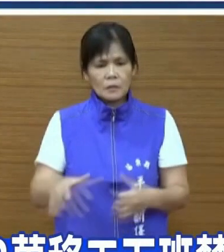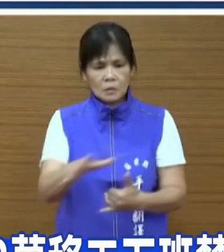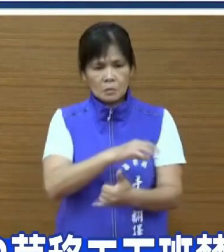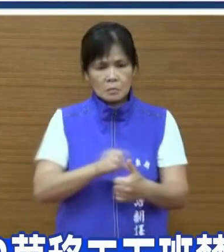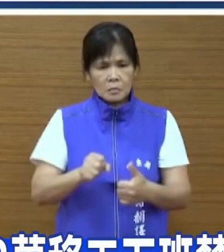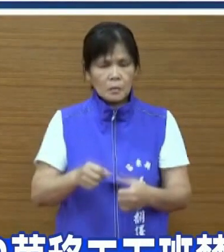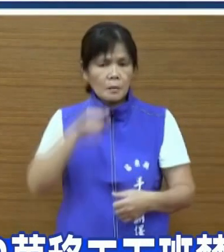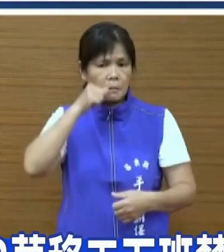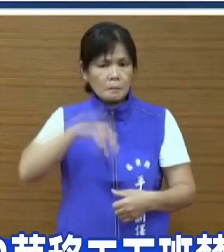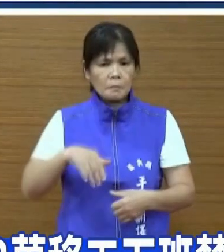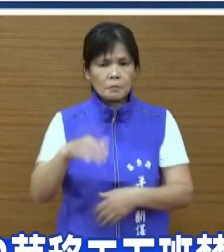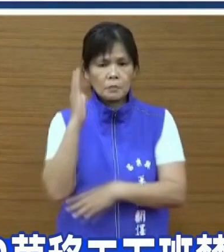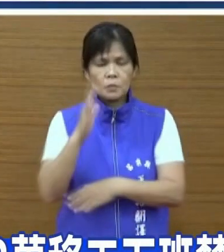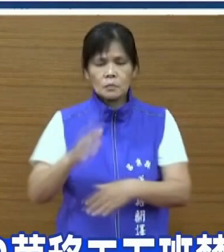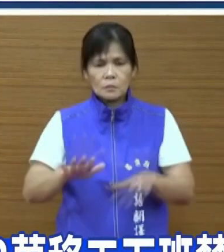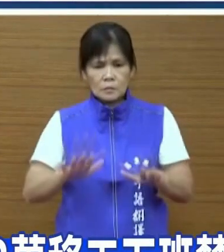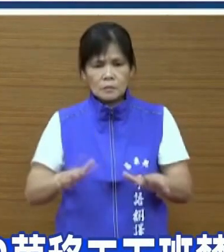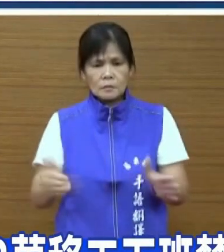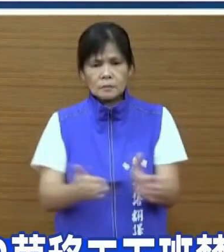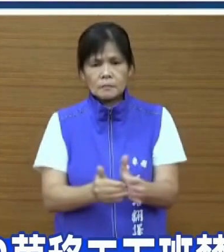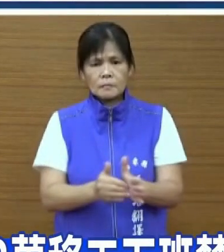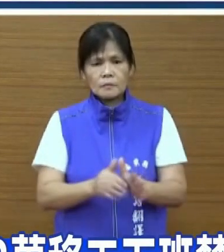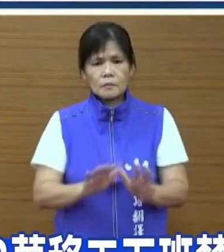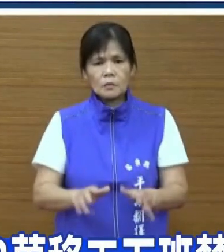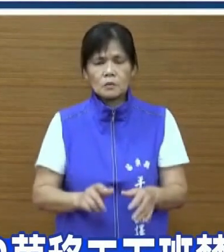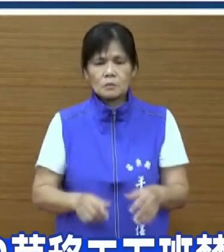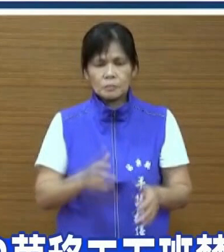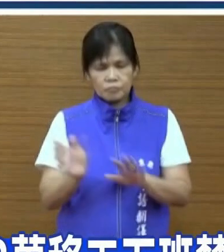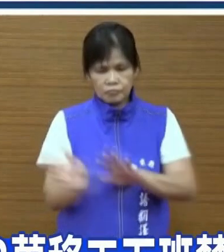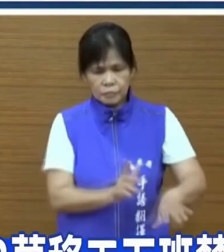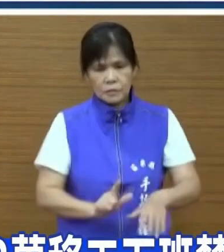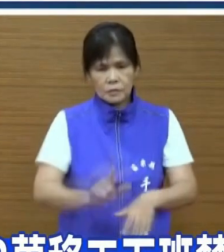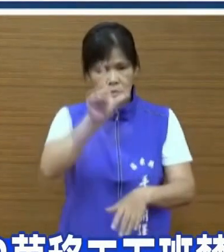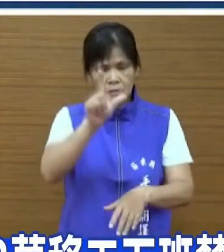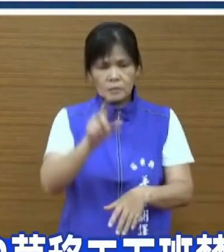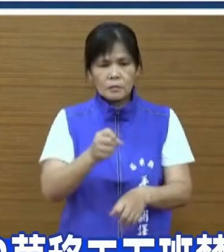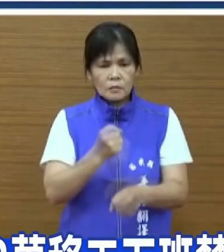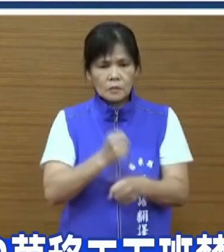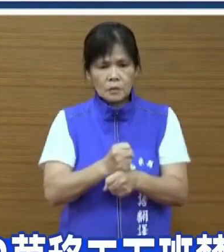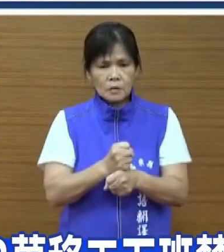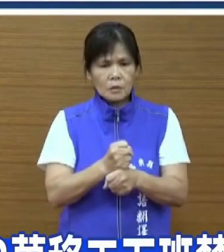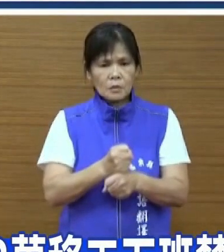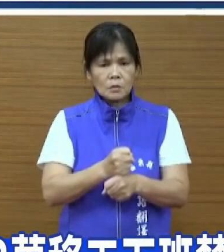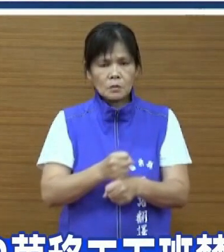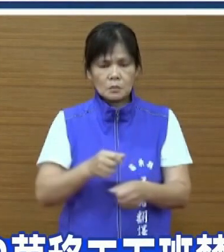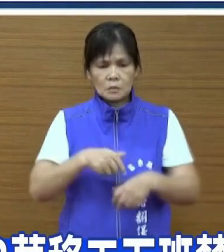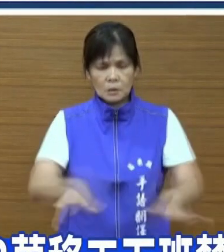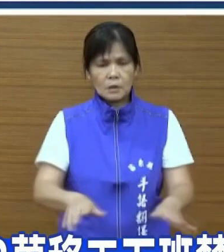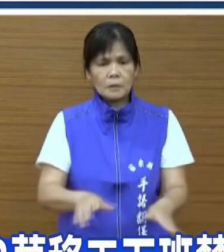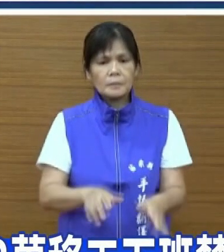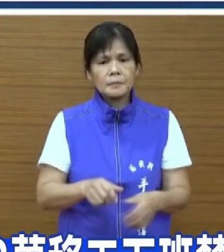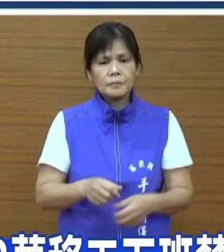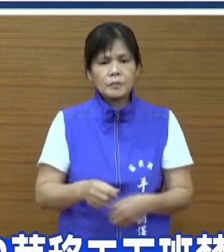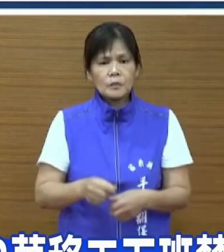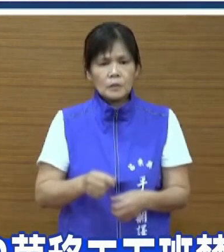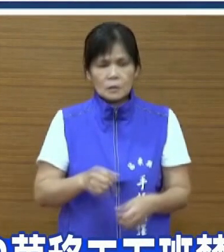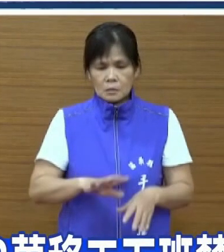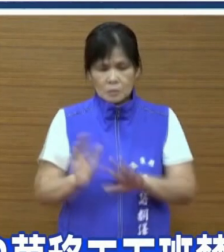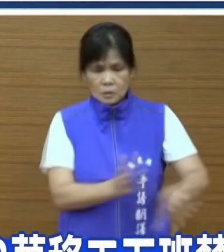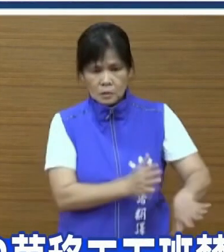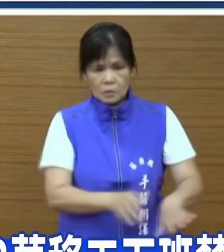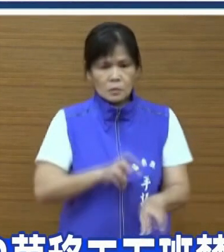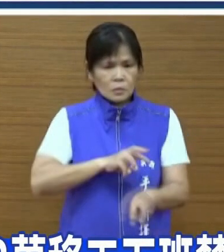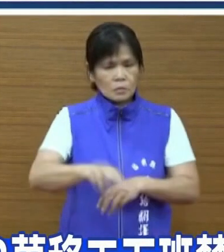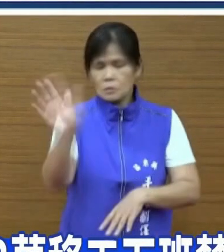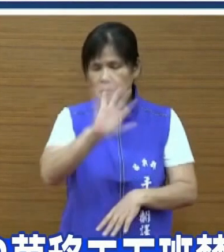工自今日起，除了上下班时间停止外出，上下班时间停止外出，生